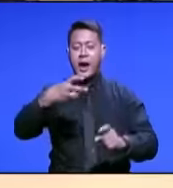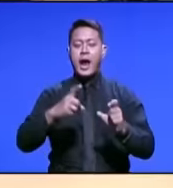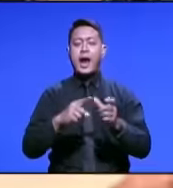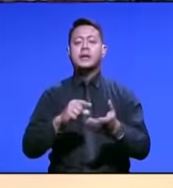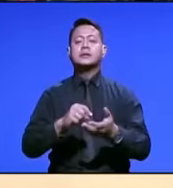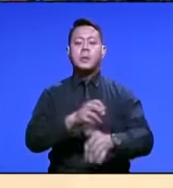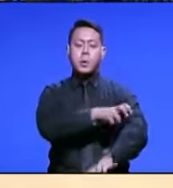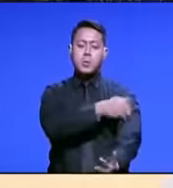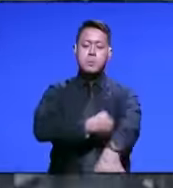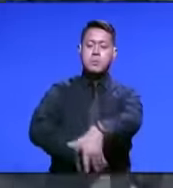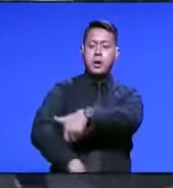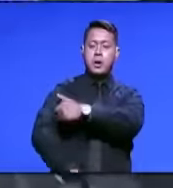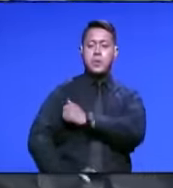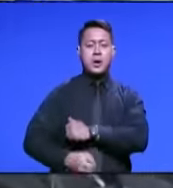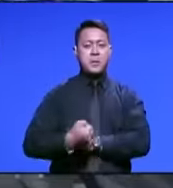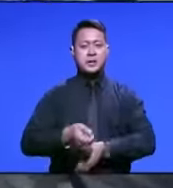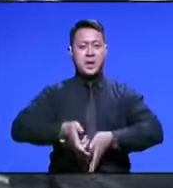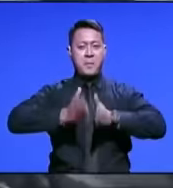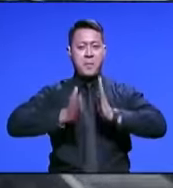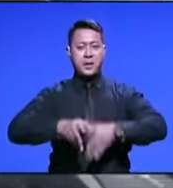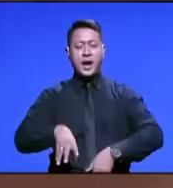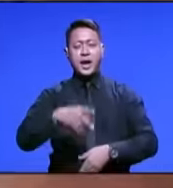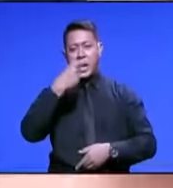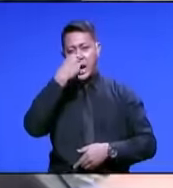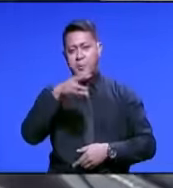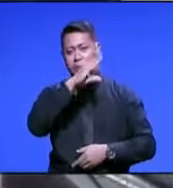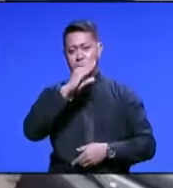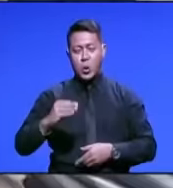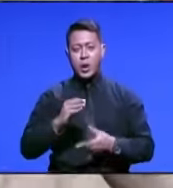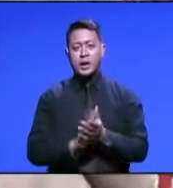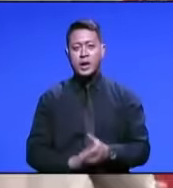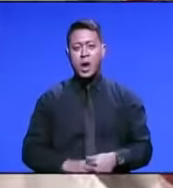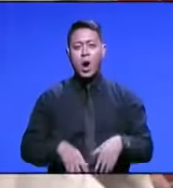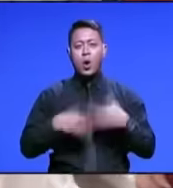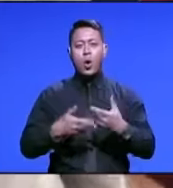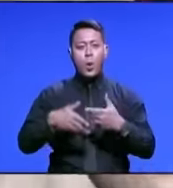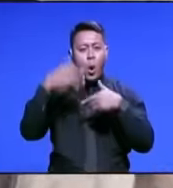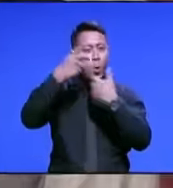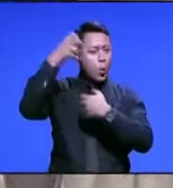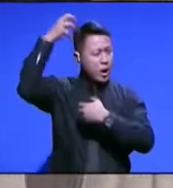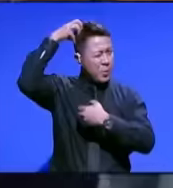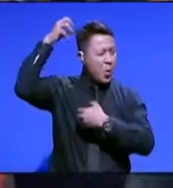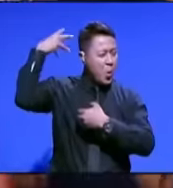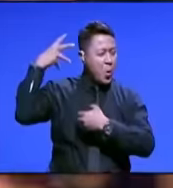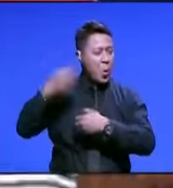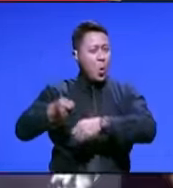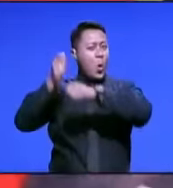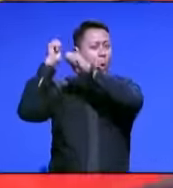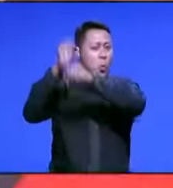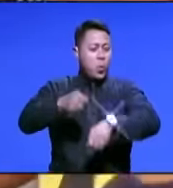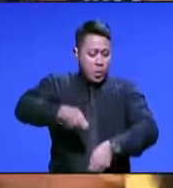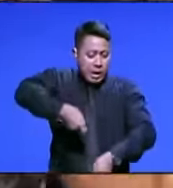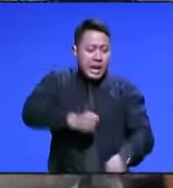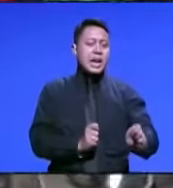preman di Pasar Sukarame, Medan, Sumatera Utara, Kamis sore. Akibatnya korban mengalami luka di kepala bagian belakang setelah dipukul linggis oleh